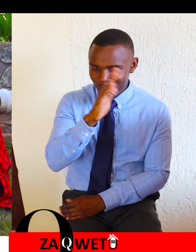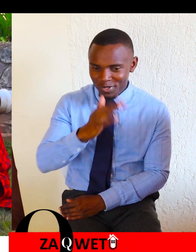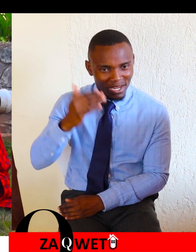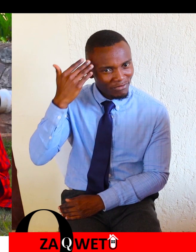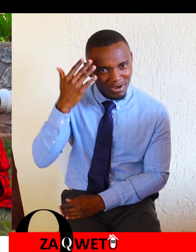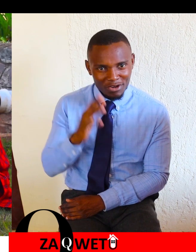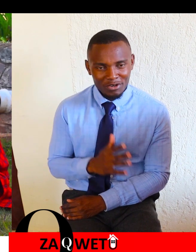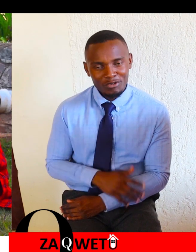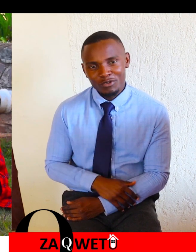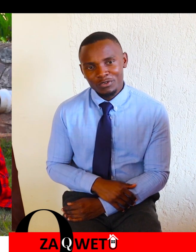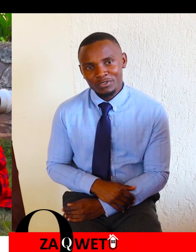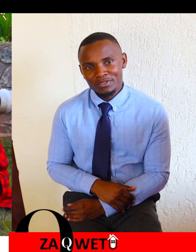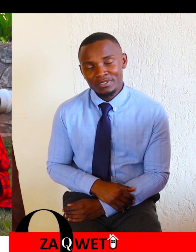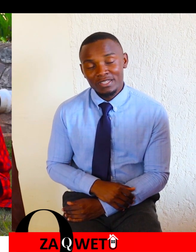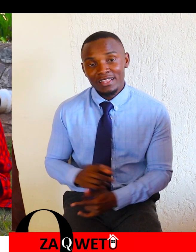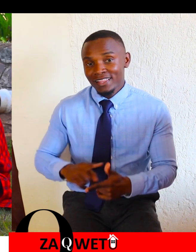sijejua.